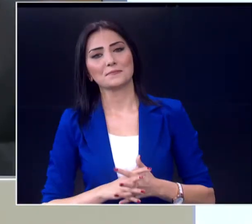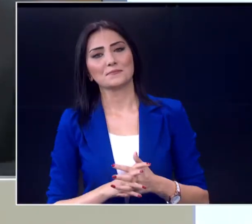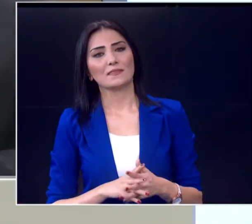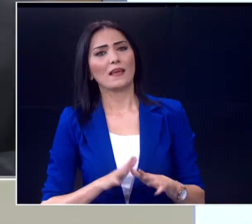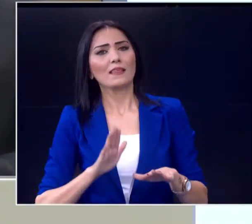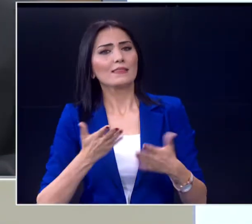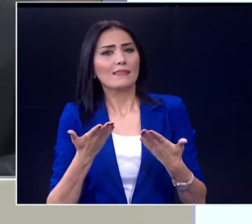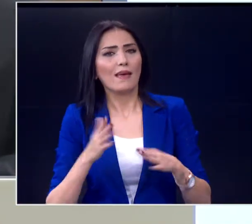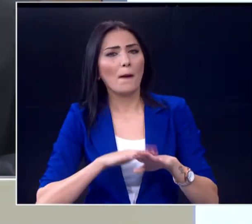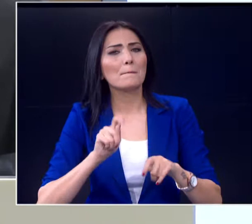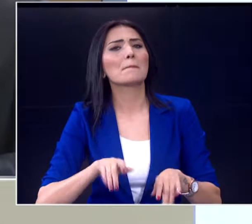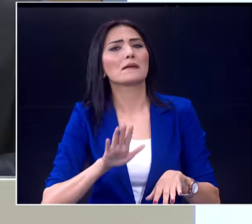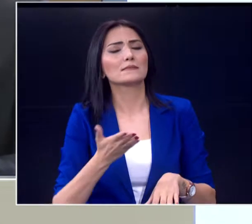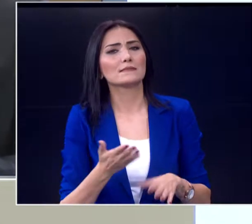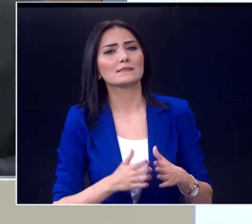Niye yapamaz?